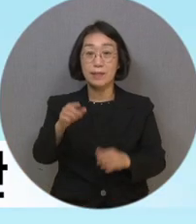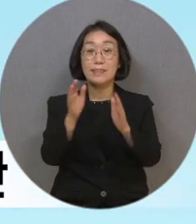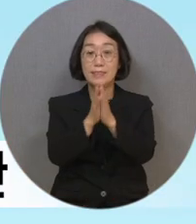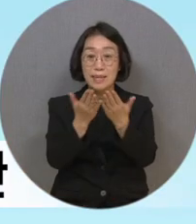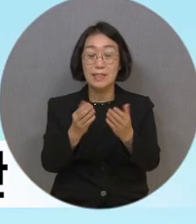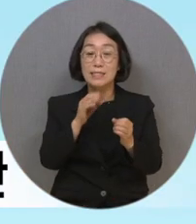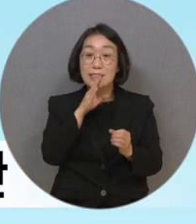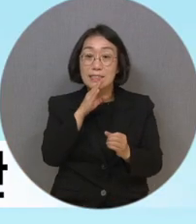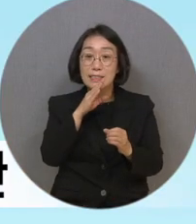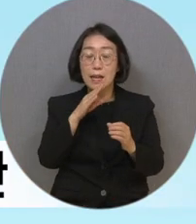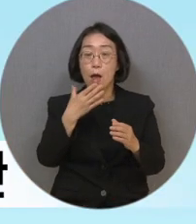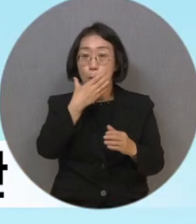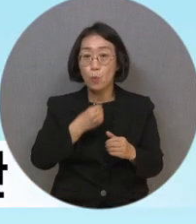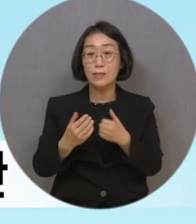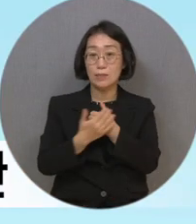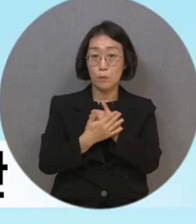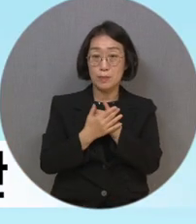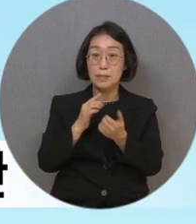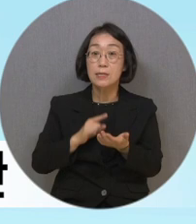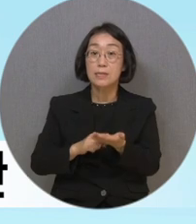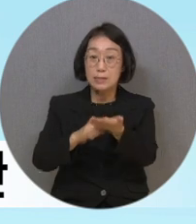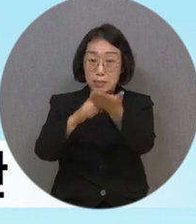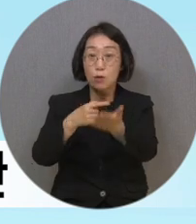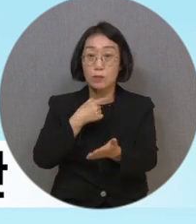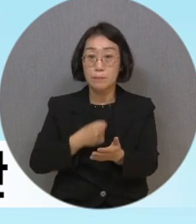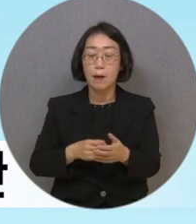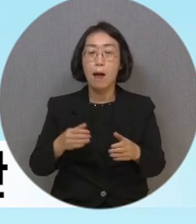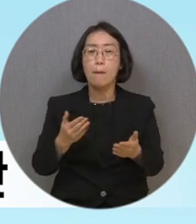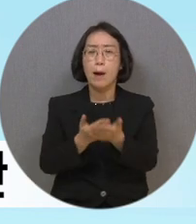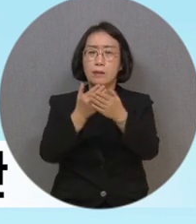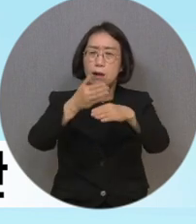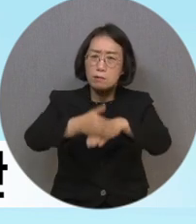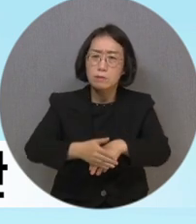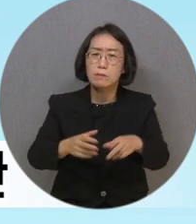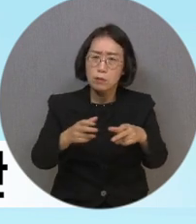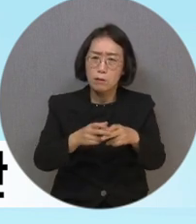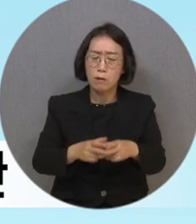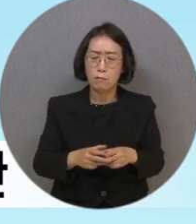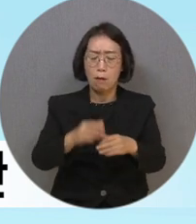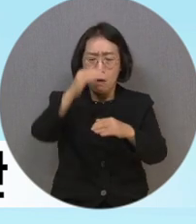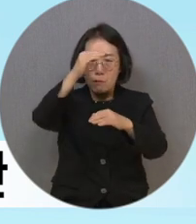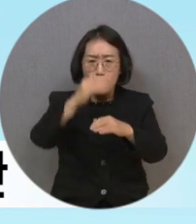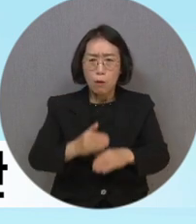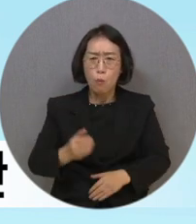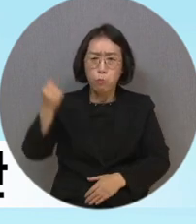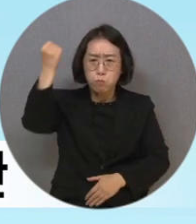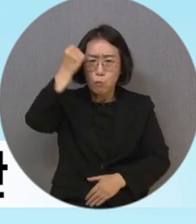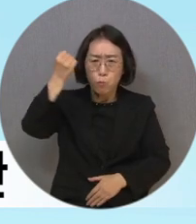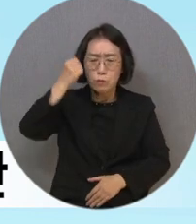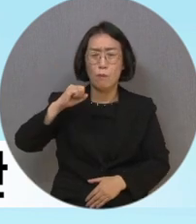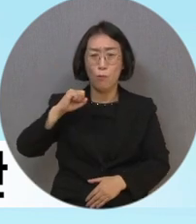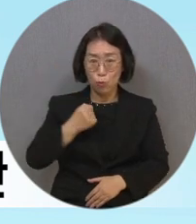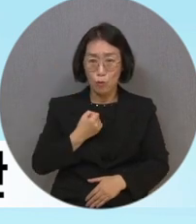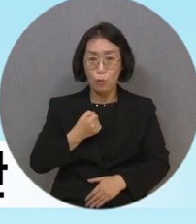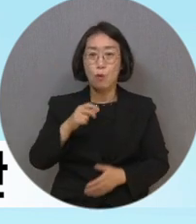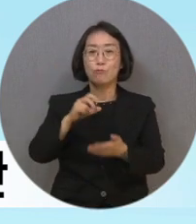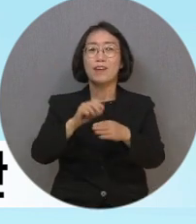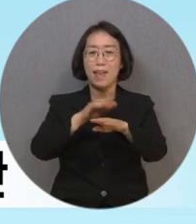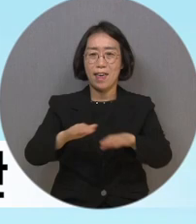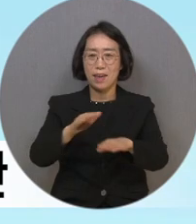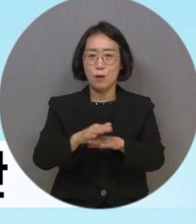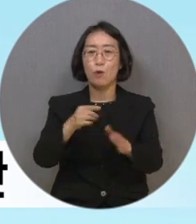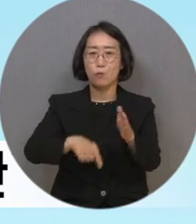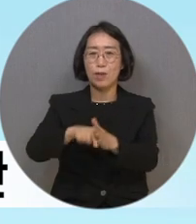실제 복지 서비스를 이용하는 발달 장애인이 정작 관련 정보가 어려워 이해하지 못하는 점을 개선하기 위해